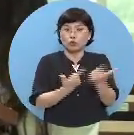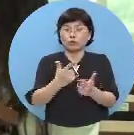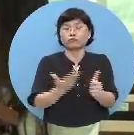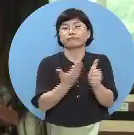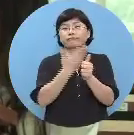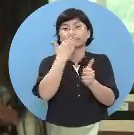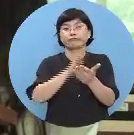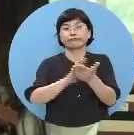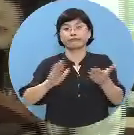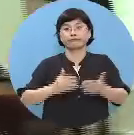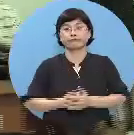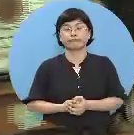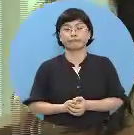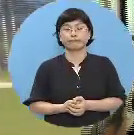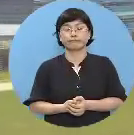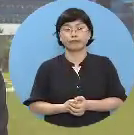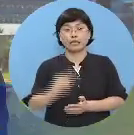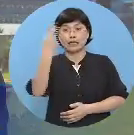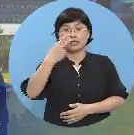계획입니다.